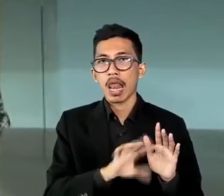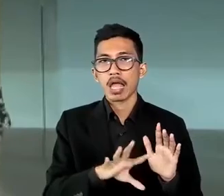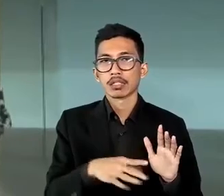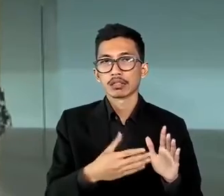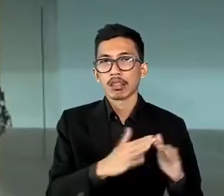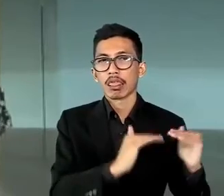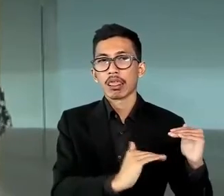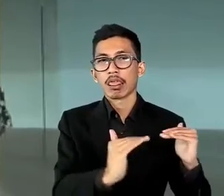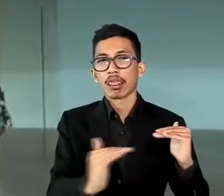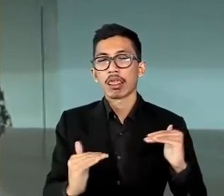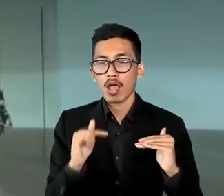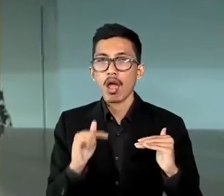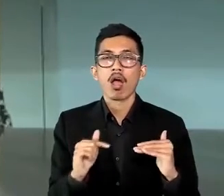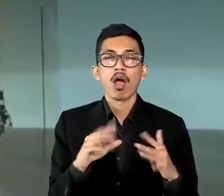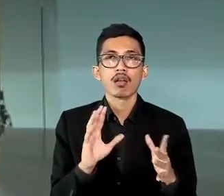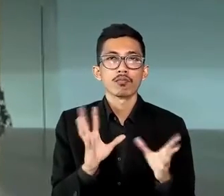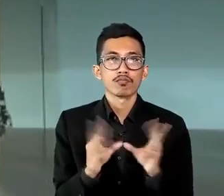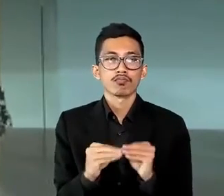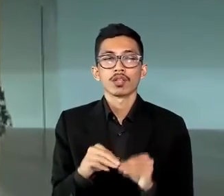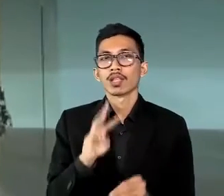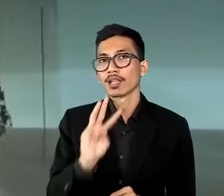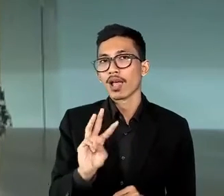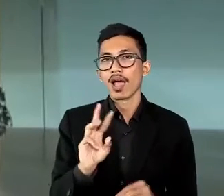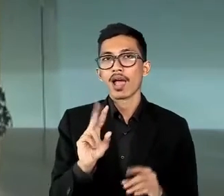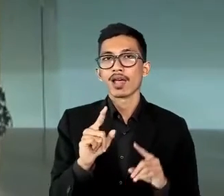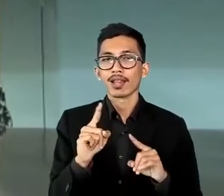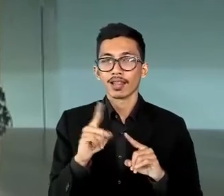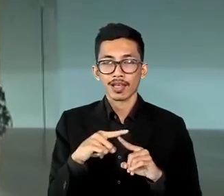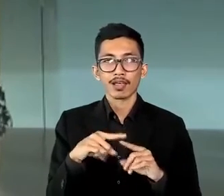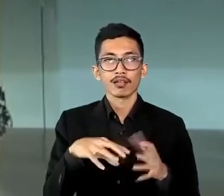kira-kira hanya 3 RT ya, yang zona merah dari